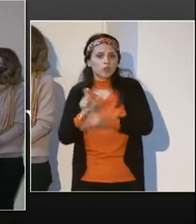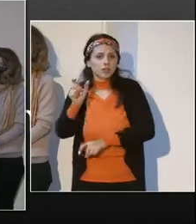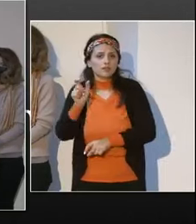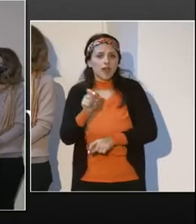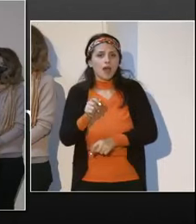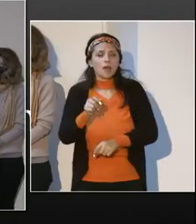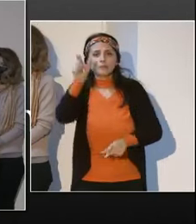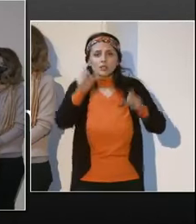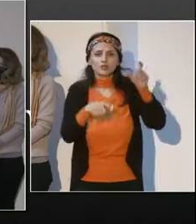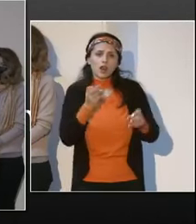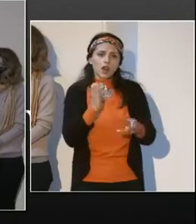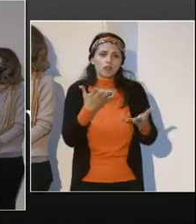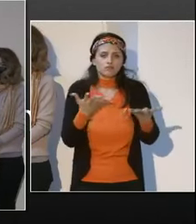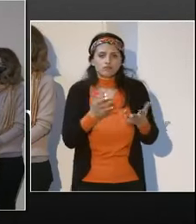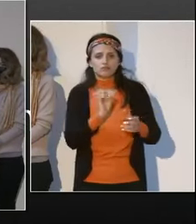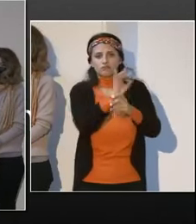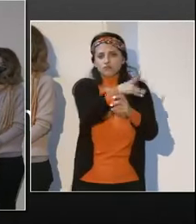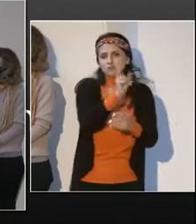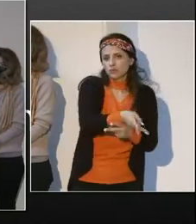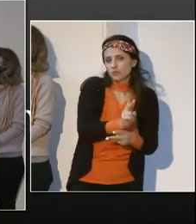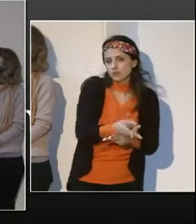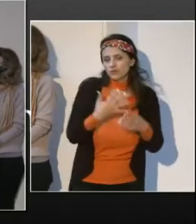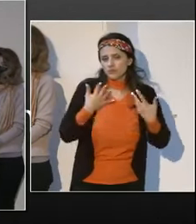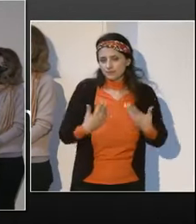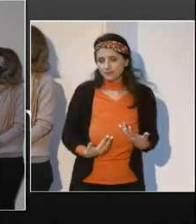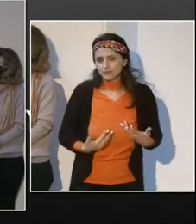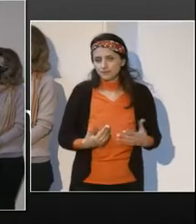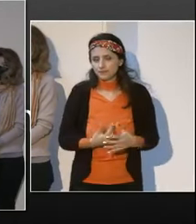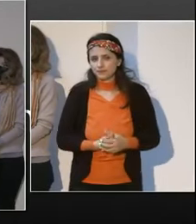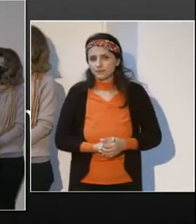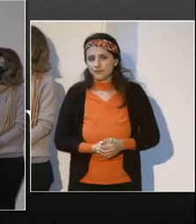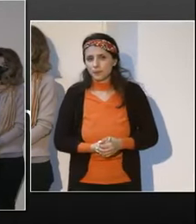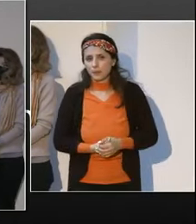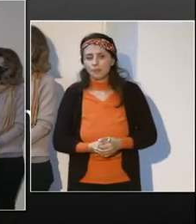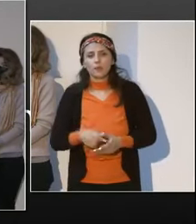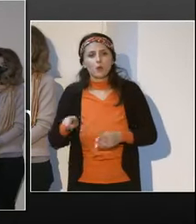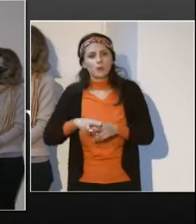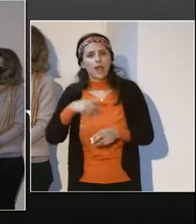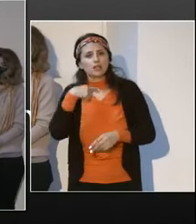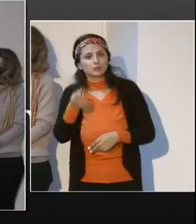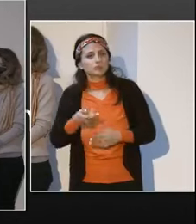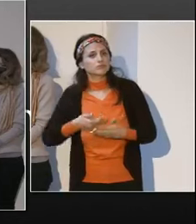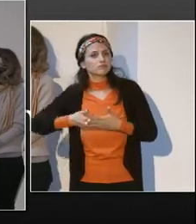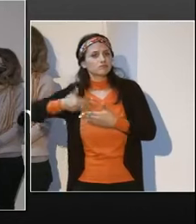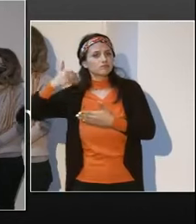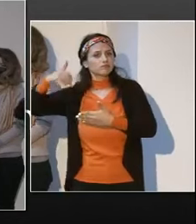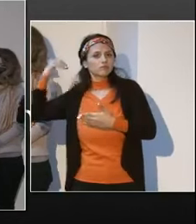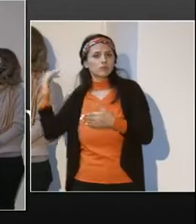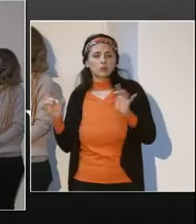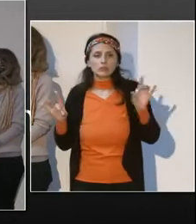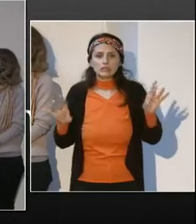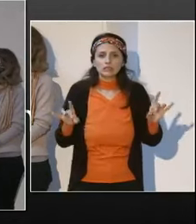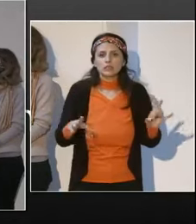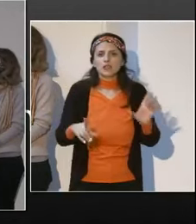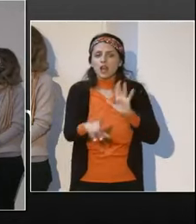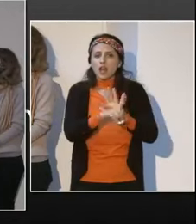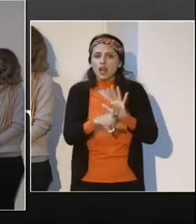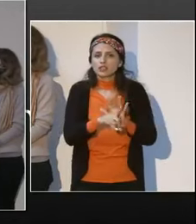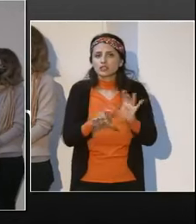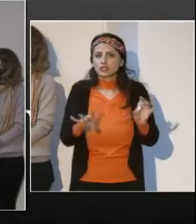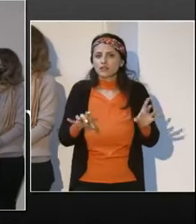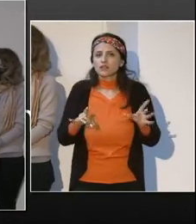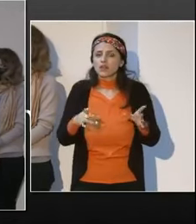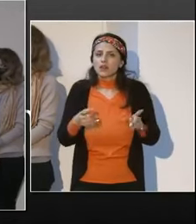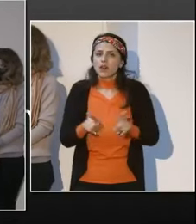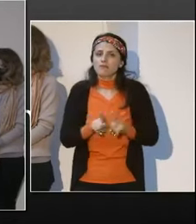putin mai devreme pentru ca nu exista in Romania cadru legal sa functioneze servicii